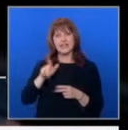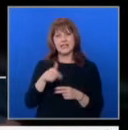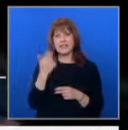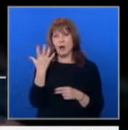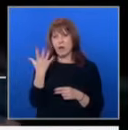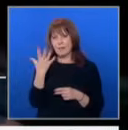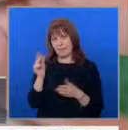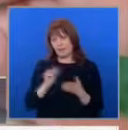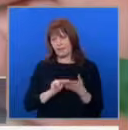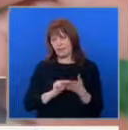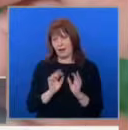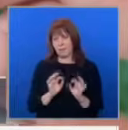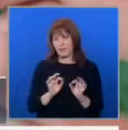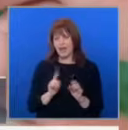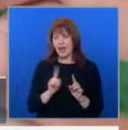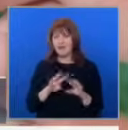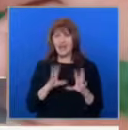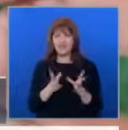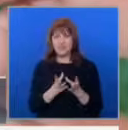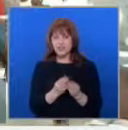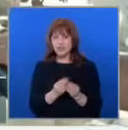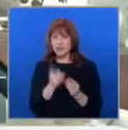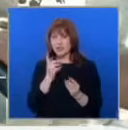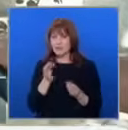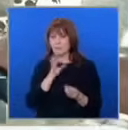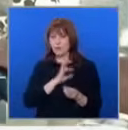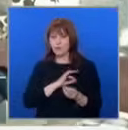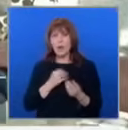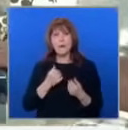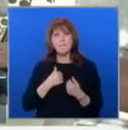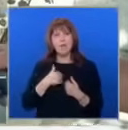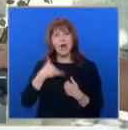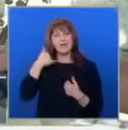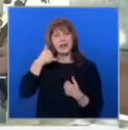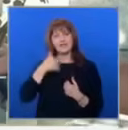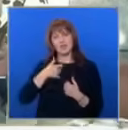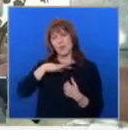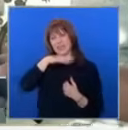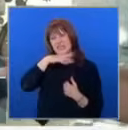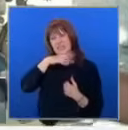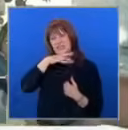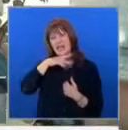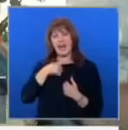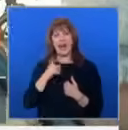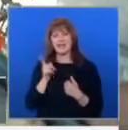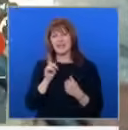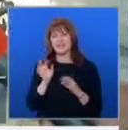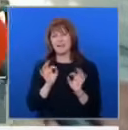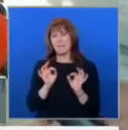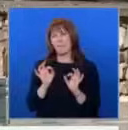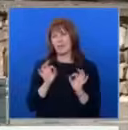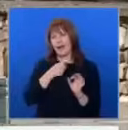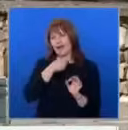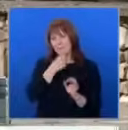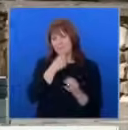4,5 пищи. Не всички обаче са известени. Моя телефон, аз съм от старите телефони. Не съм още, не съм